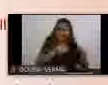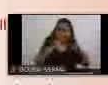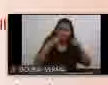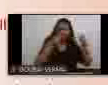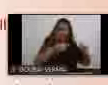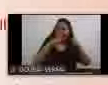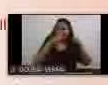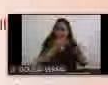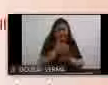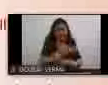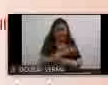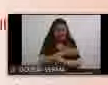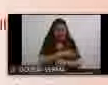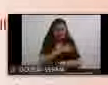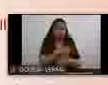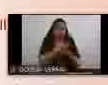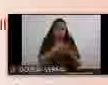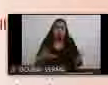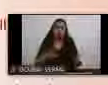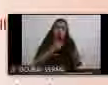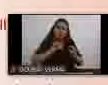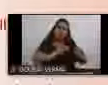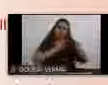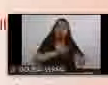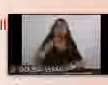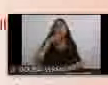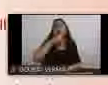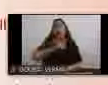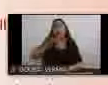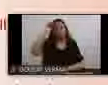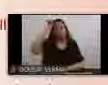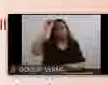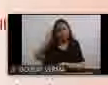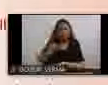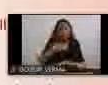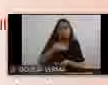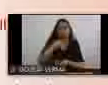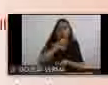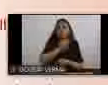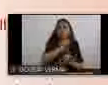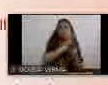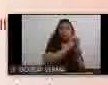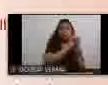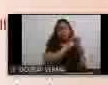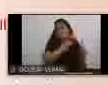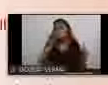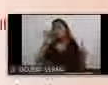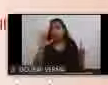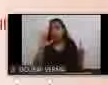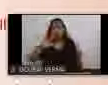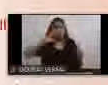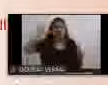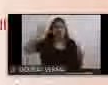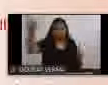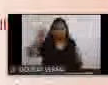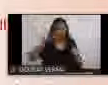most teachable moments. हम अगर in first 5, not that later we cannot change, of course